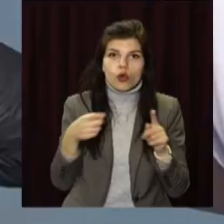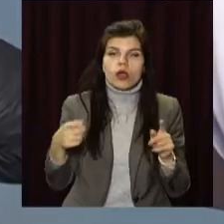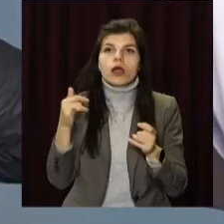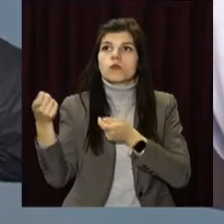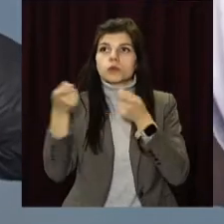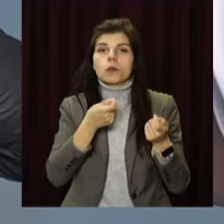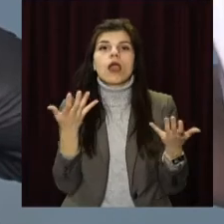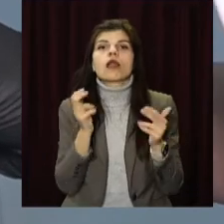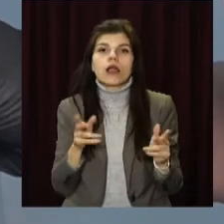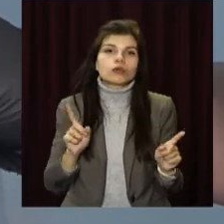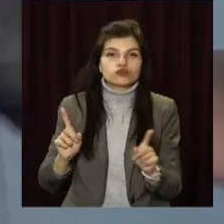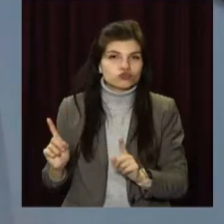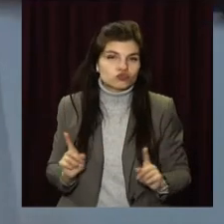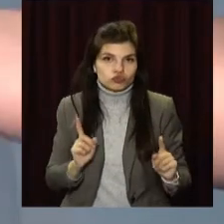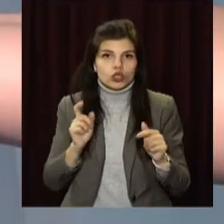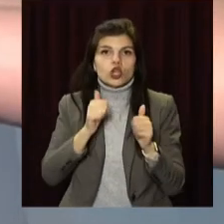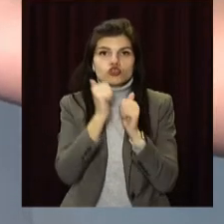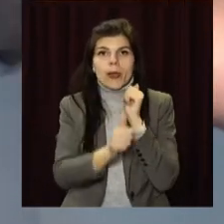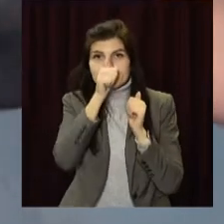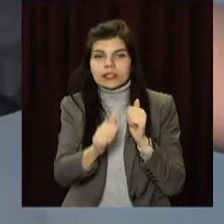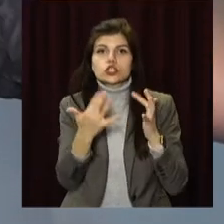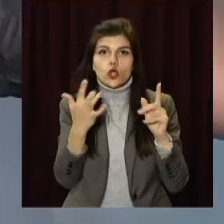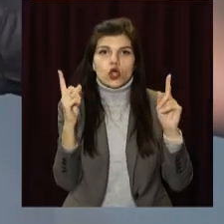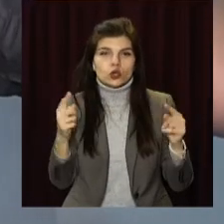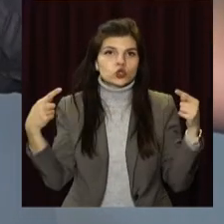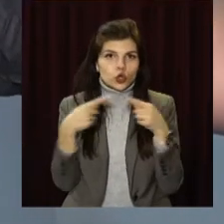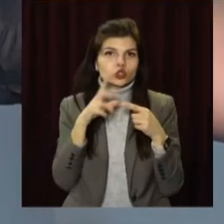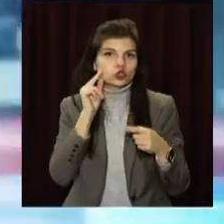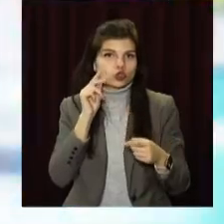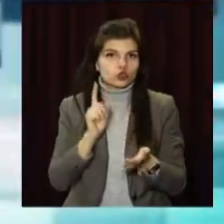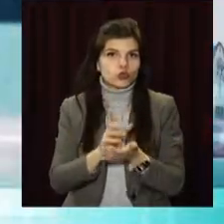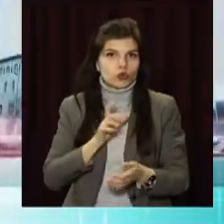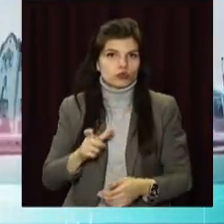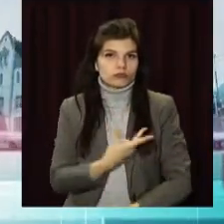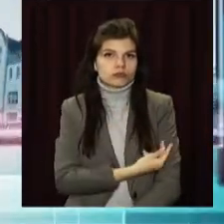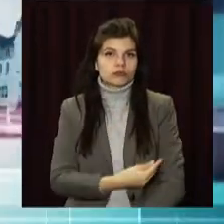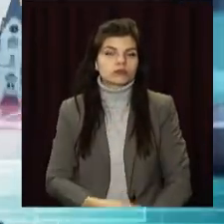поставки препаратів та затвердити щомісячну мінімальну кількість щеплень.